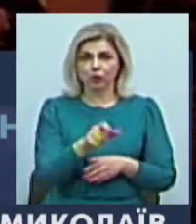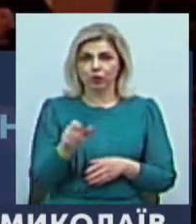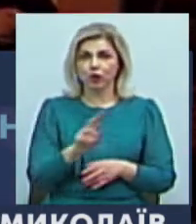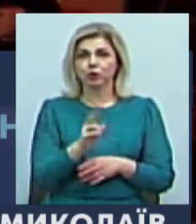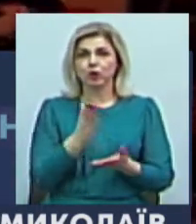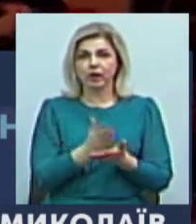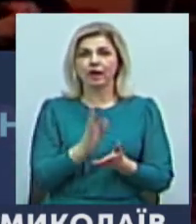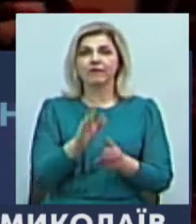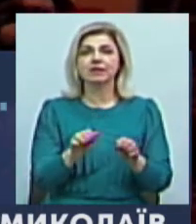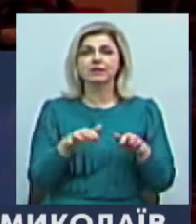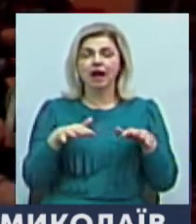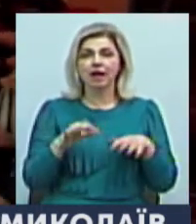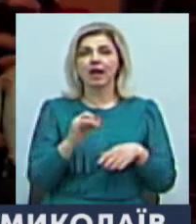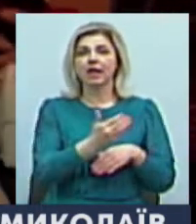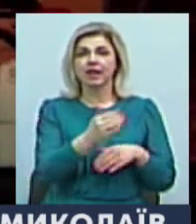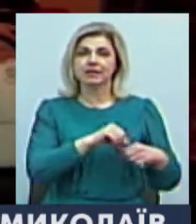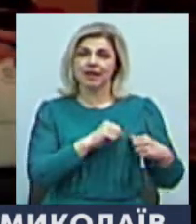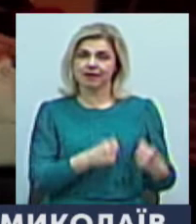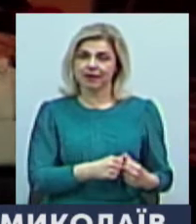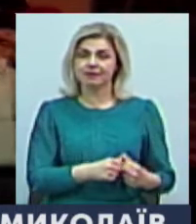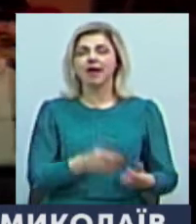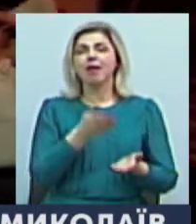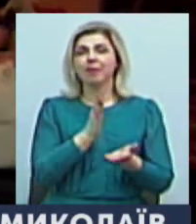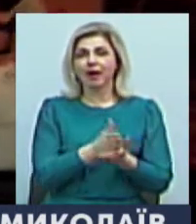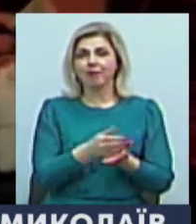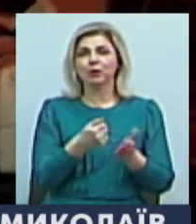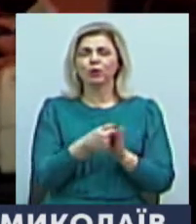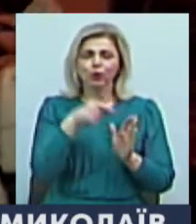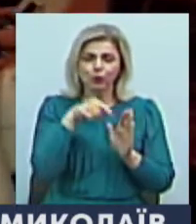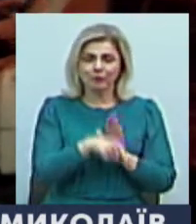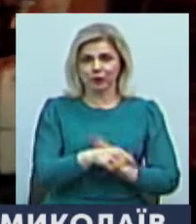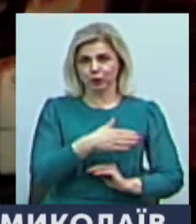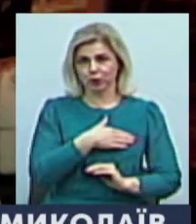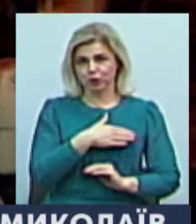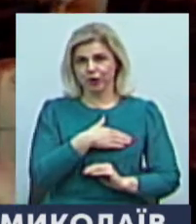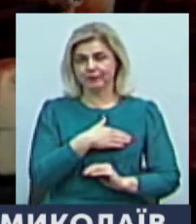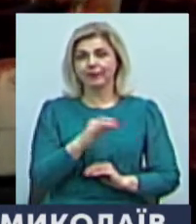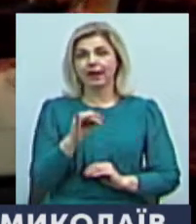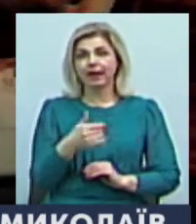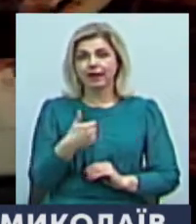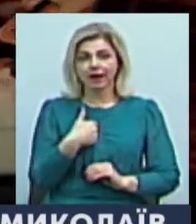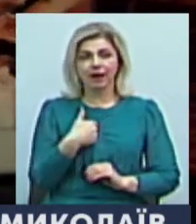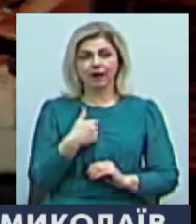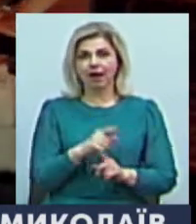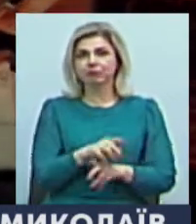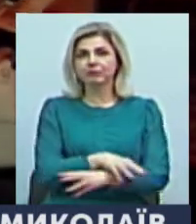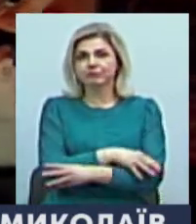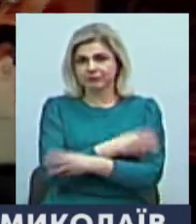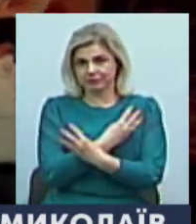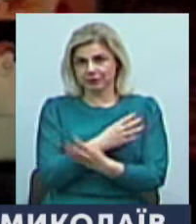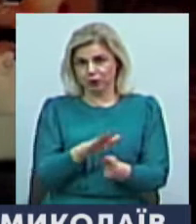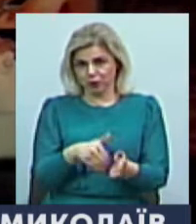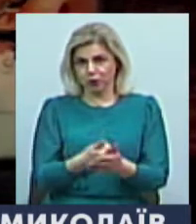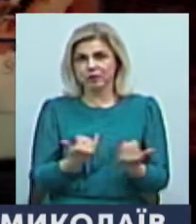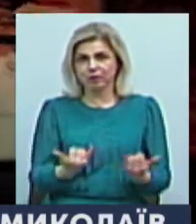залі, дотронулись до їхніх сердець, прям до глибини душі. Я навіть мурашки до сих пор по тілу,